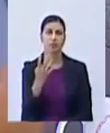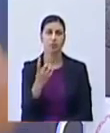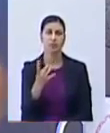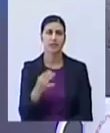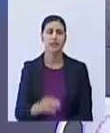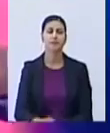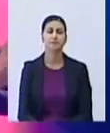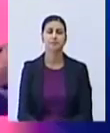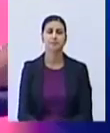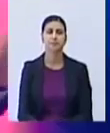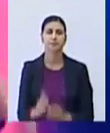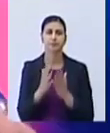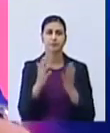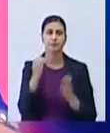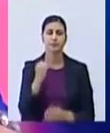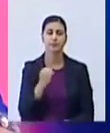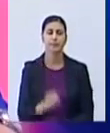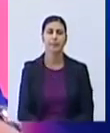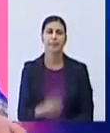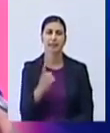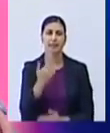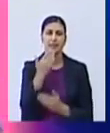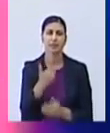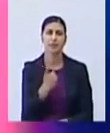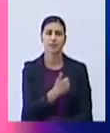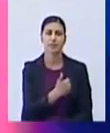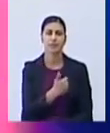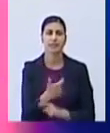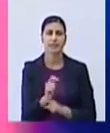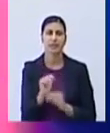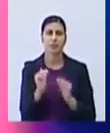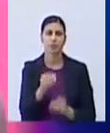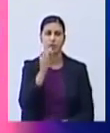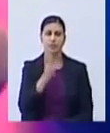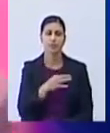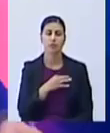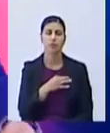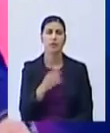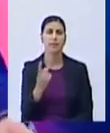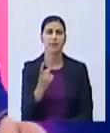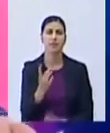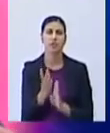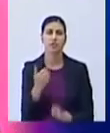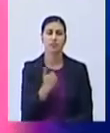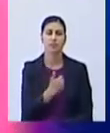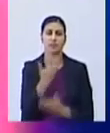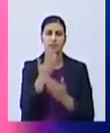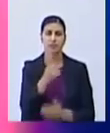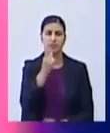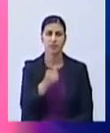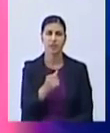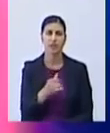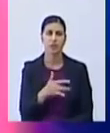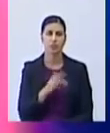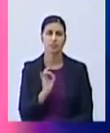400 ლარი. ეს ძალიან მაგლობს მოითხოვს. მე ერთი კითხვაც მინდა და გისვათ ძალიან მოკლედ რომ გიპასუხოთ, ვინაიდან პირველ ბოქსში ვერ დავსკითხა და არ მინდა რომ